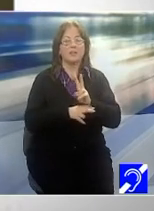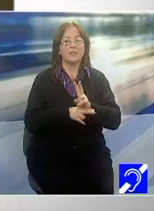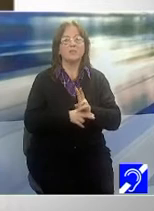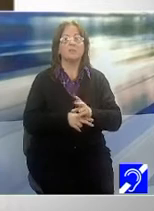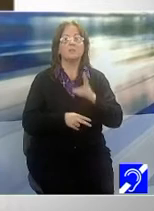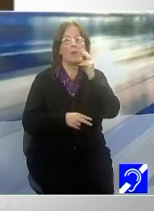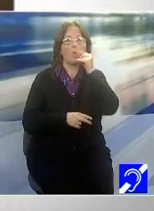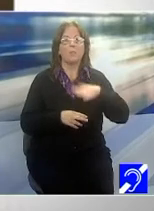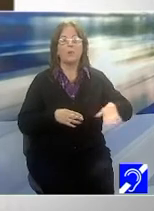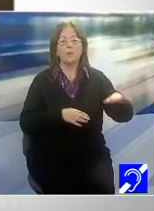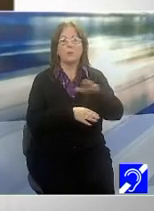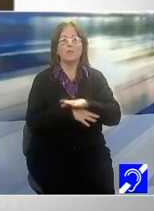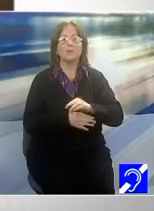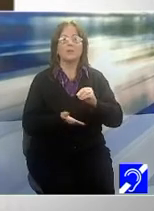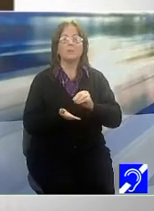Mulțumesc.